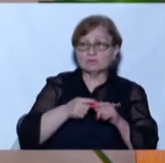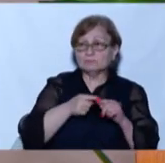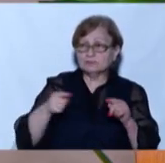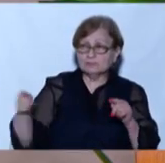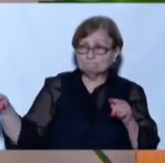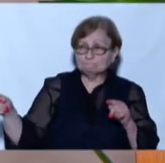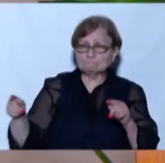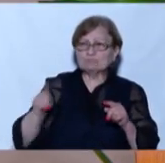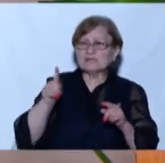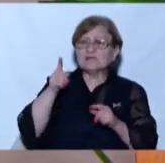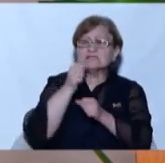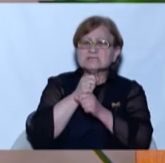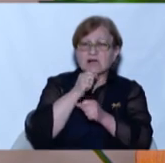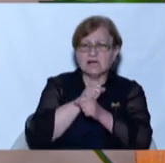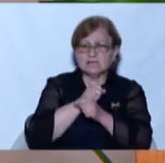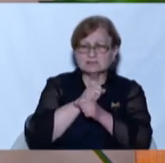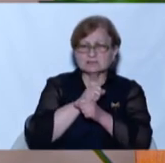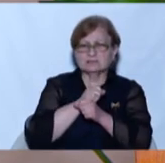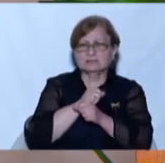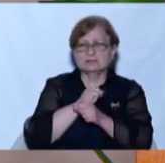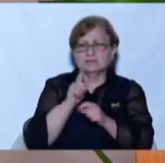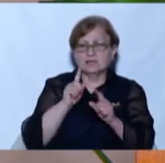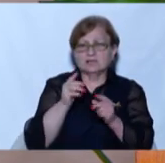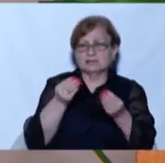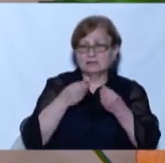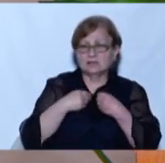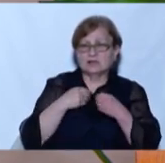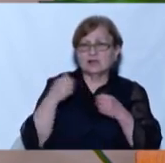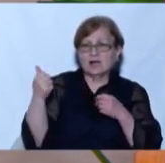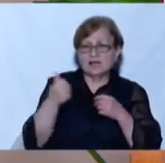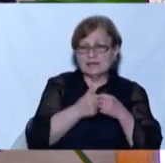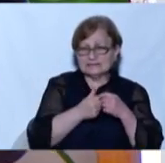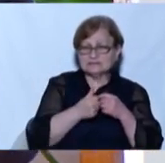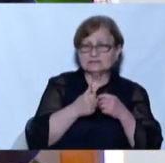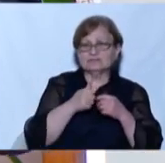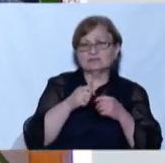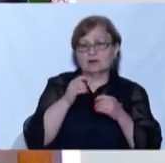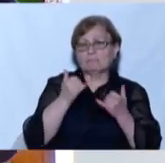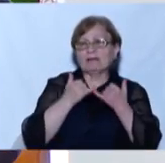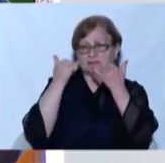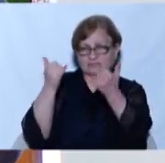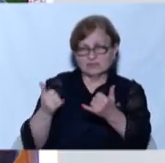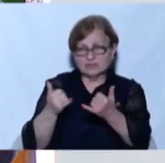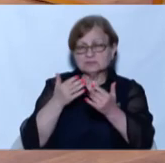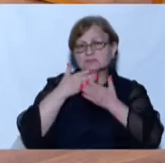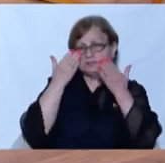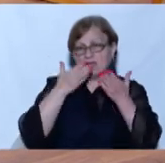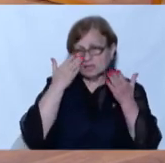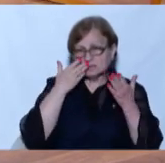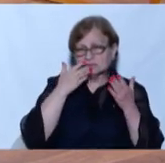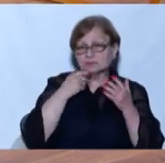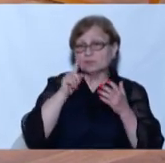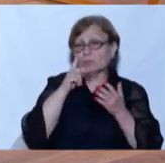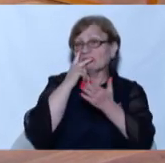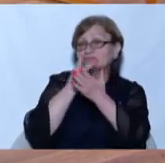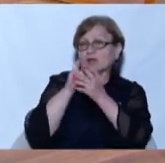და იმემკვიდრეობით რაც დავიკითხა რომ ამ ეს ერთი კვირა შემდეგი რაც არის წავიკითხოთ რათა დავიდახოთ ეს